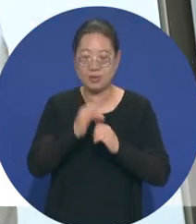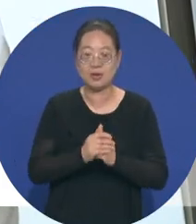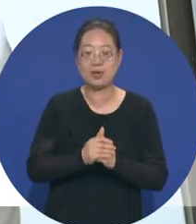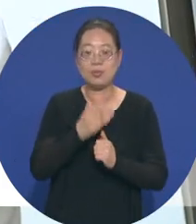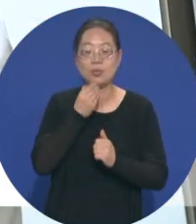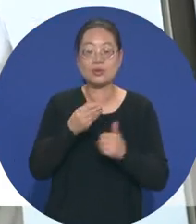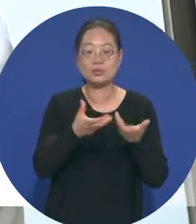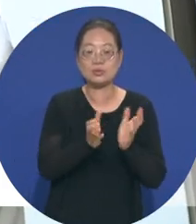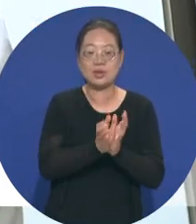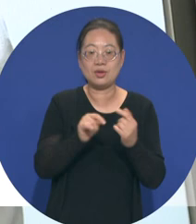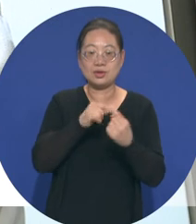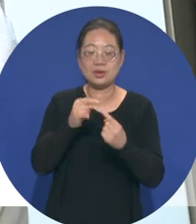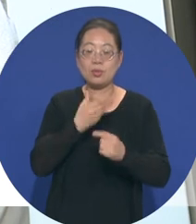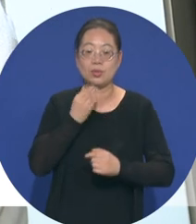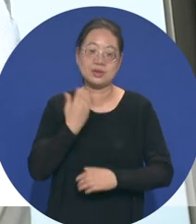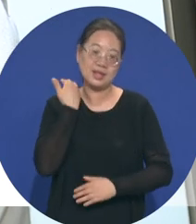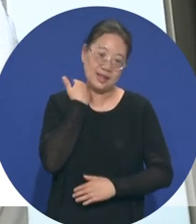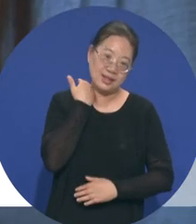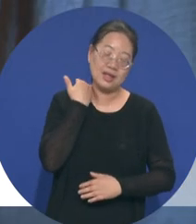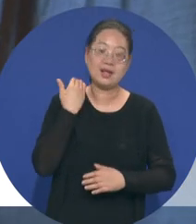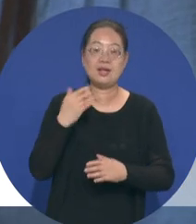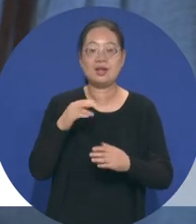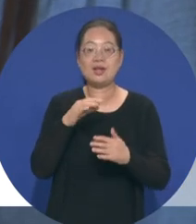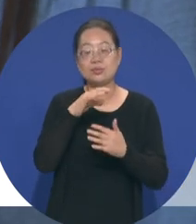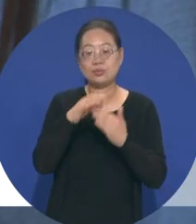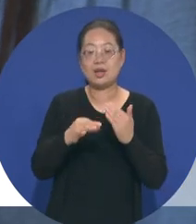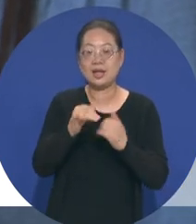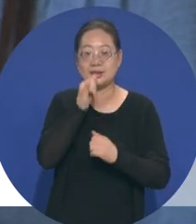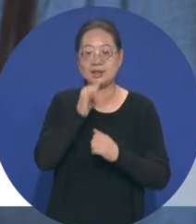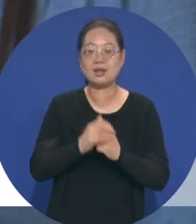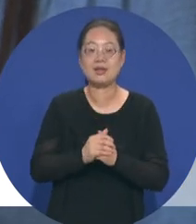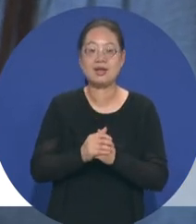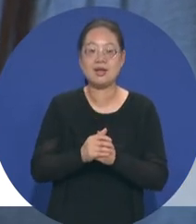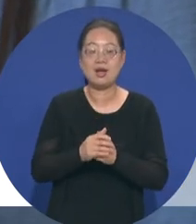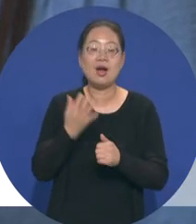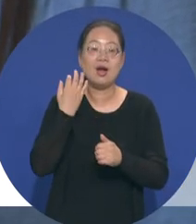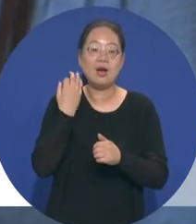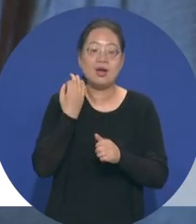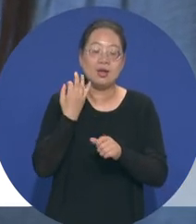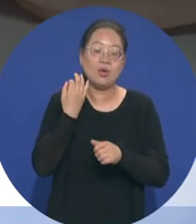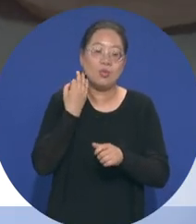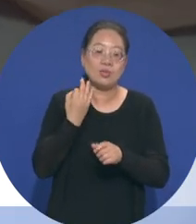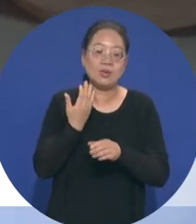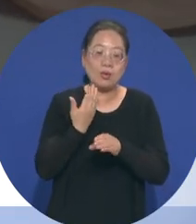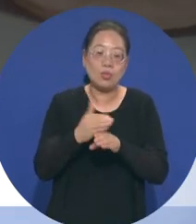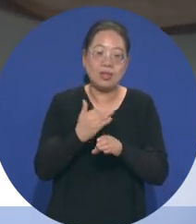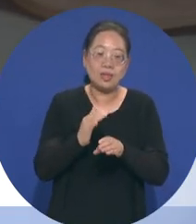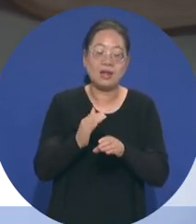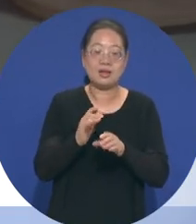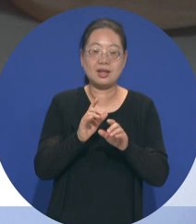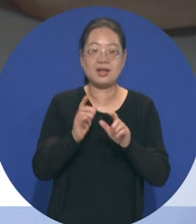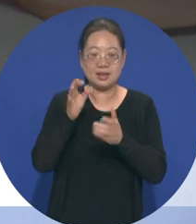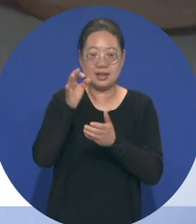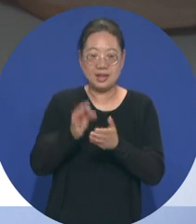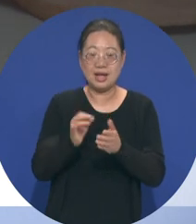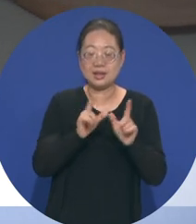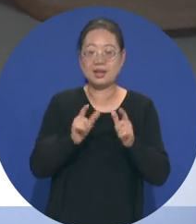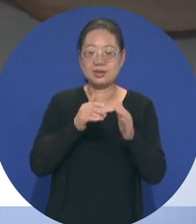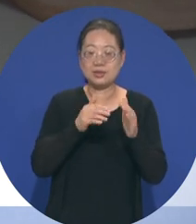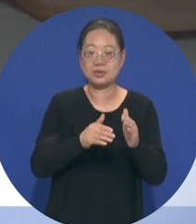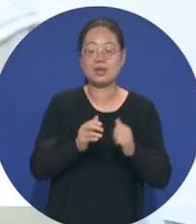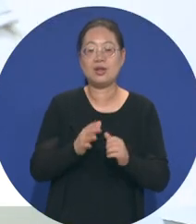도는 복지부가 운영하는 복지사각지대 발굴 시스템을 통해 월세 취약 가구 중 단전과 단수, 전기료, 통신비 체납자 등